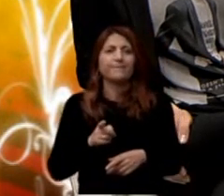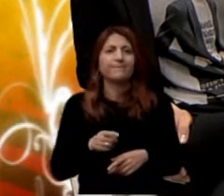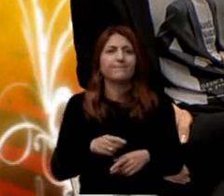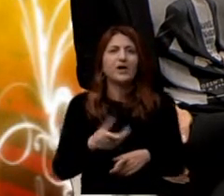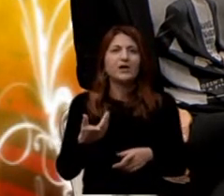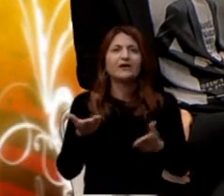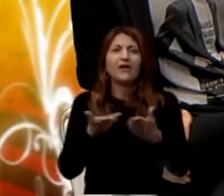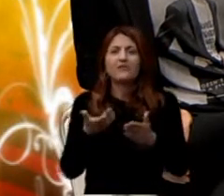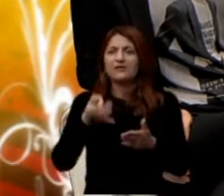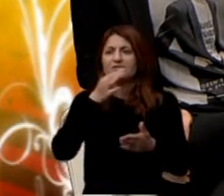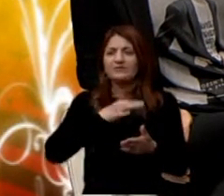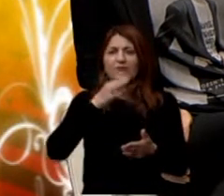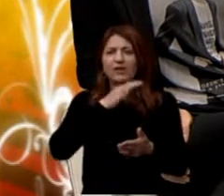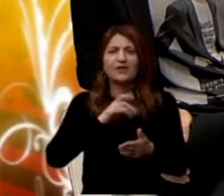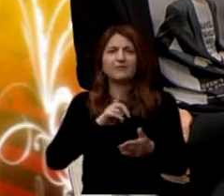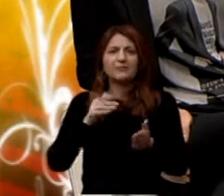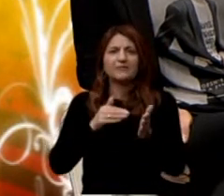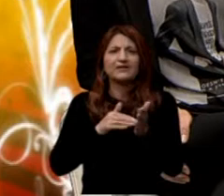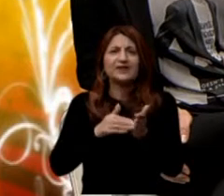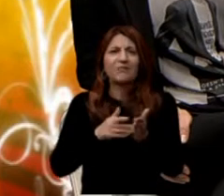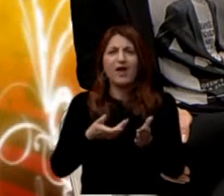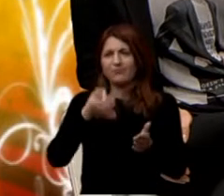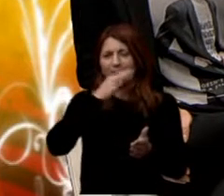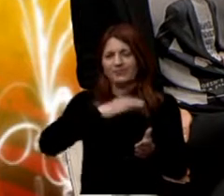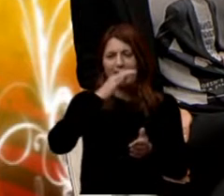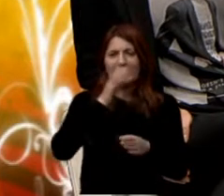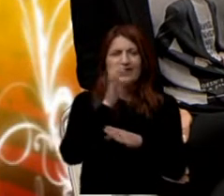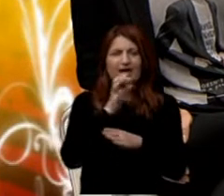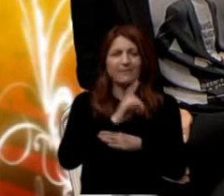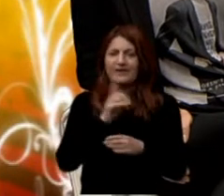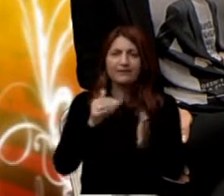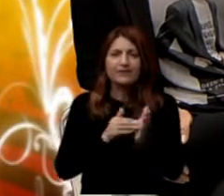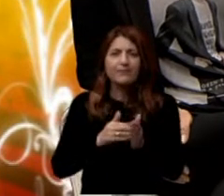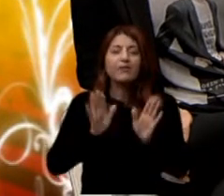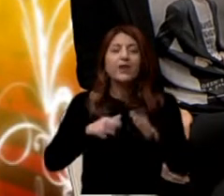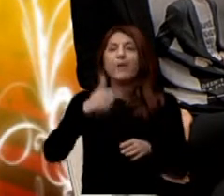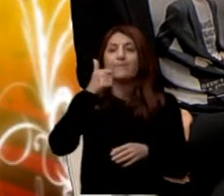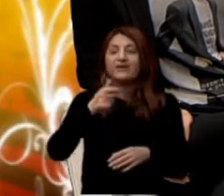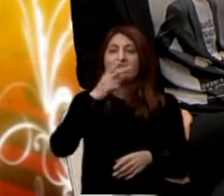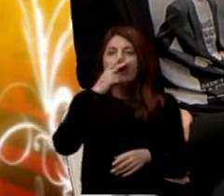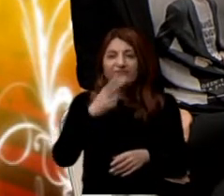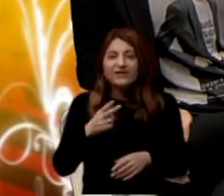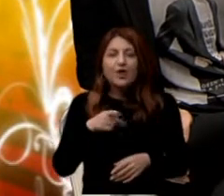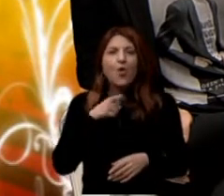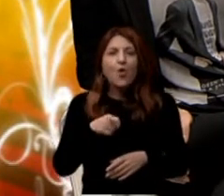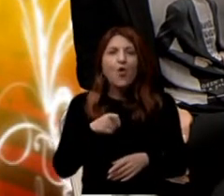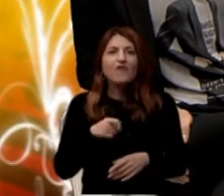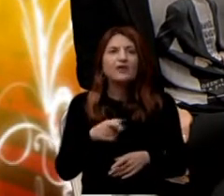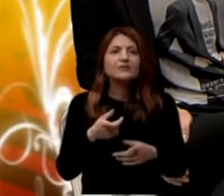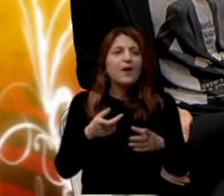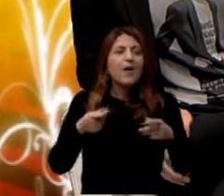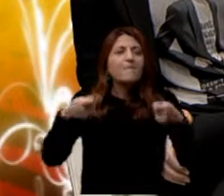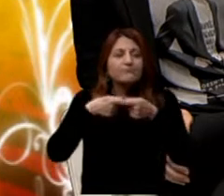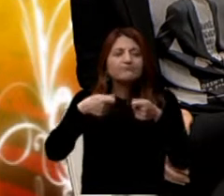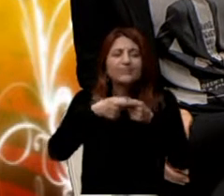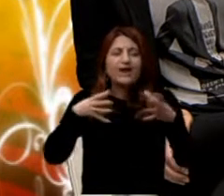određene medikamente, znači određenu farmakoterapiju, nego prvenstveno vidjeti, uključivati u taj